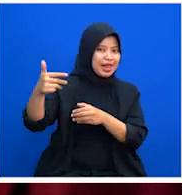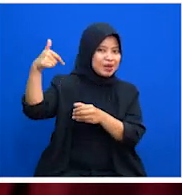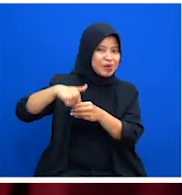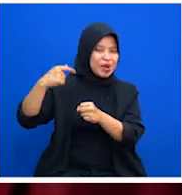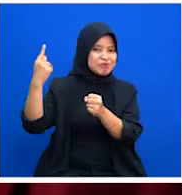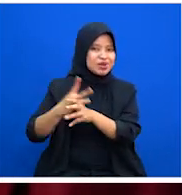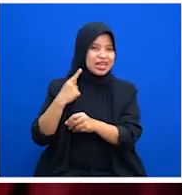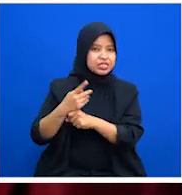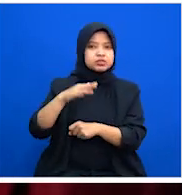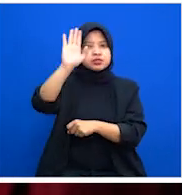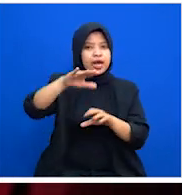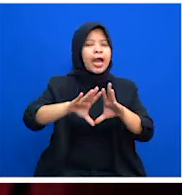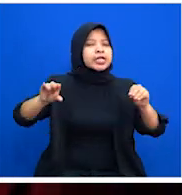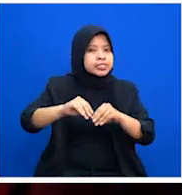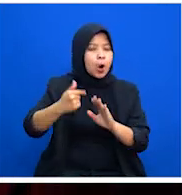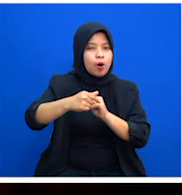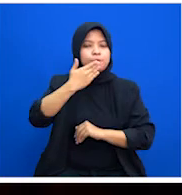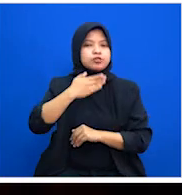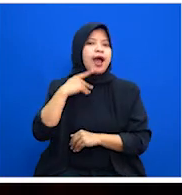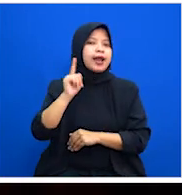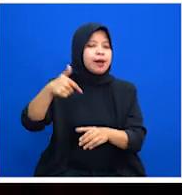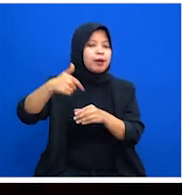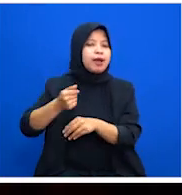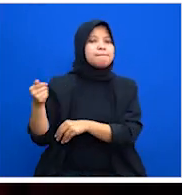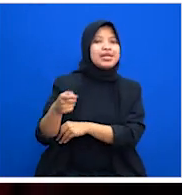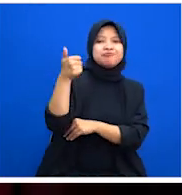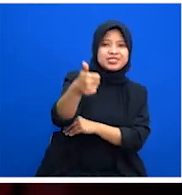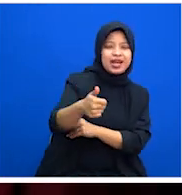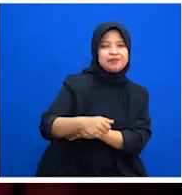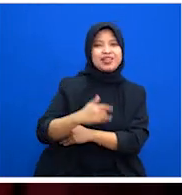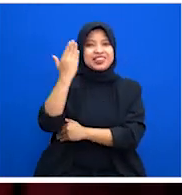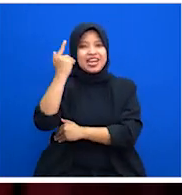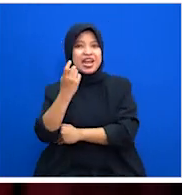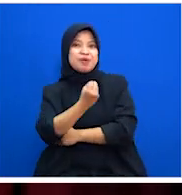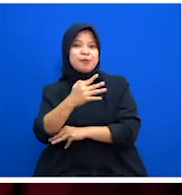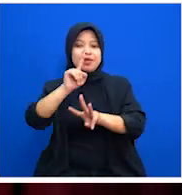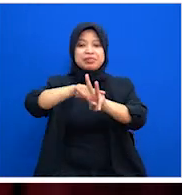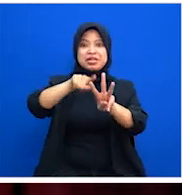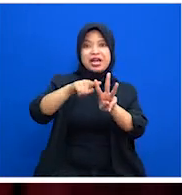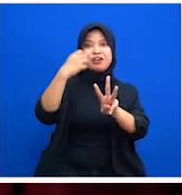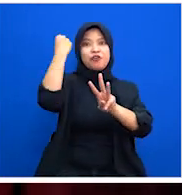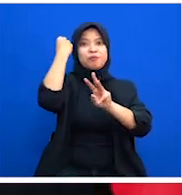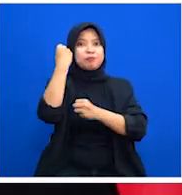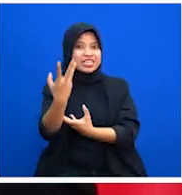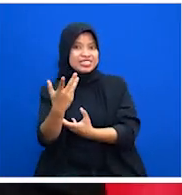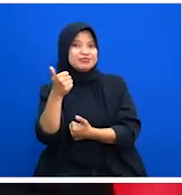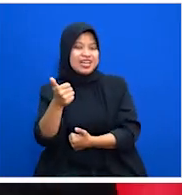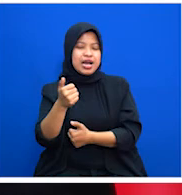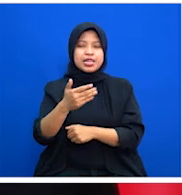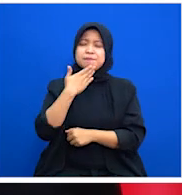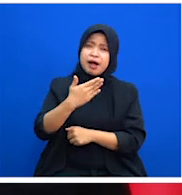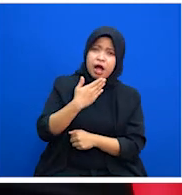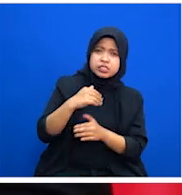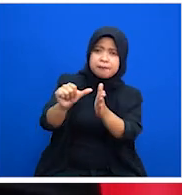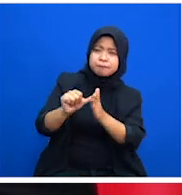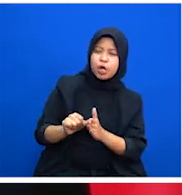BBM gratis Kerja makanya biar bisa punya duit buat beli BBM ya dari tetap dikonfirmasi tiga berita kita hari ini Terima kasih juga Bu